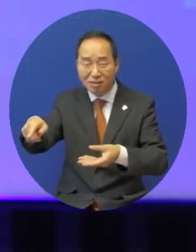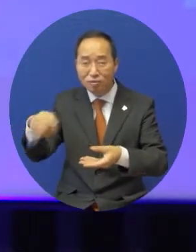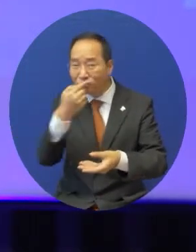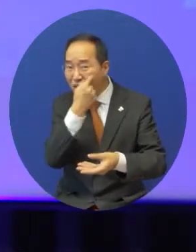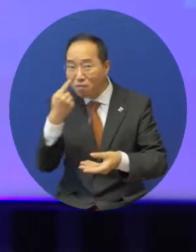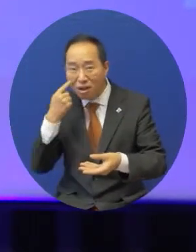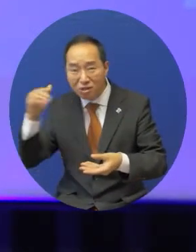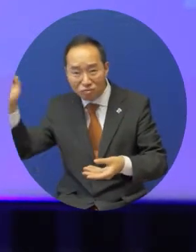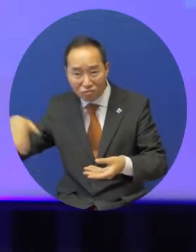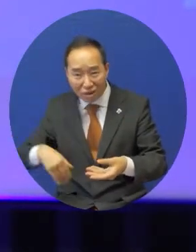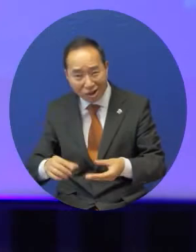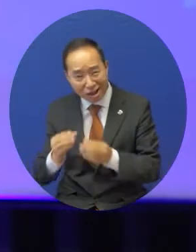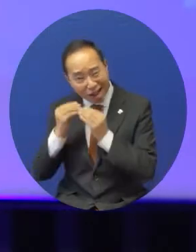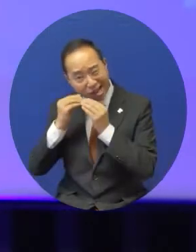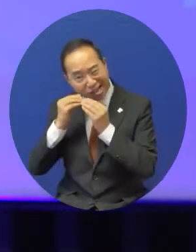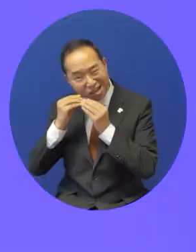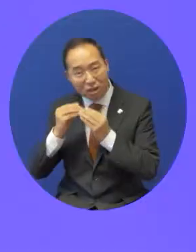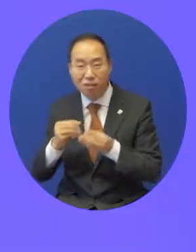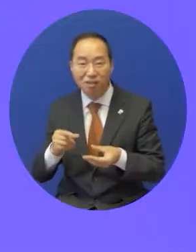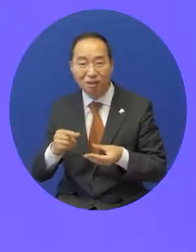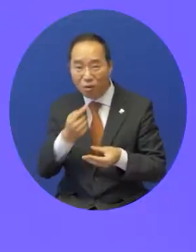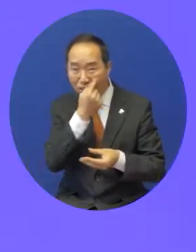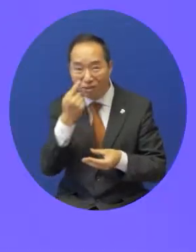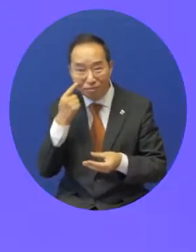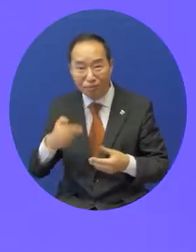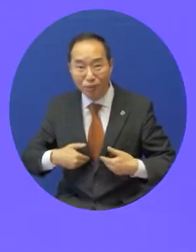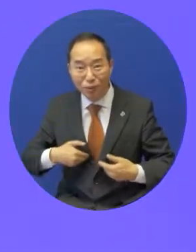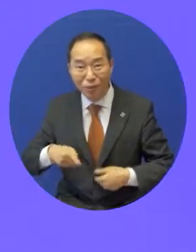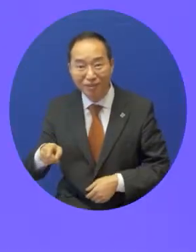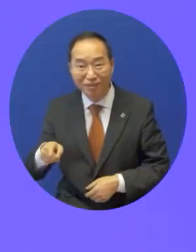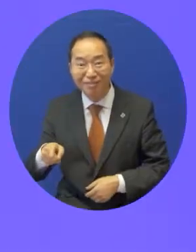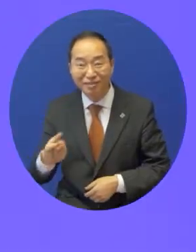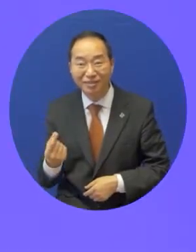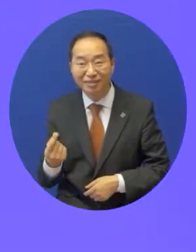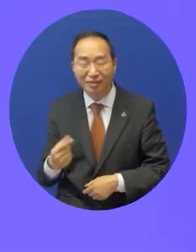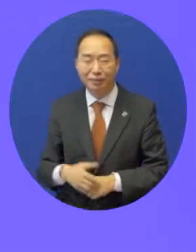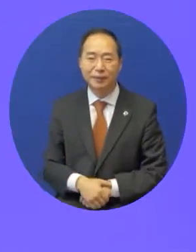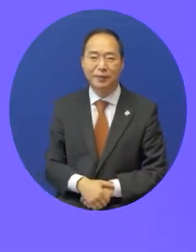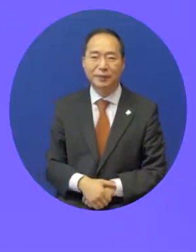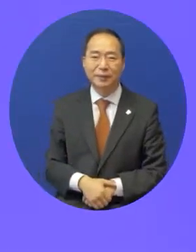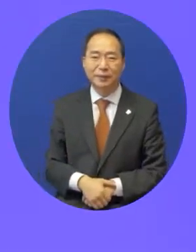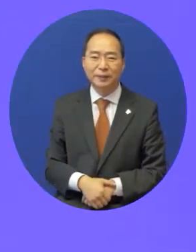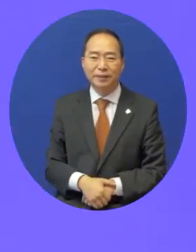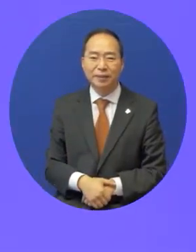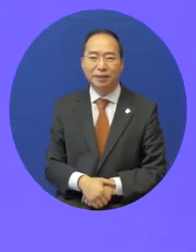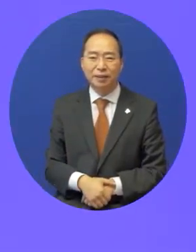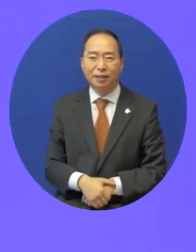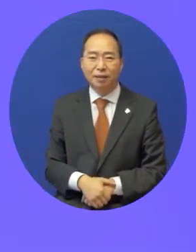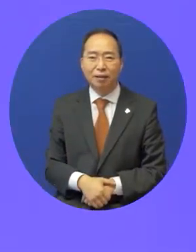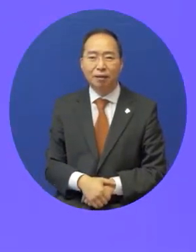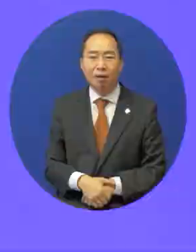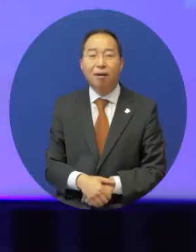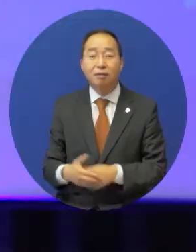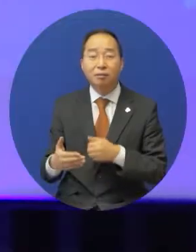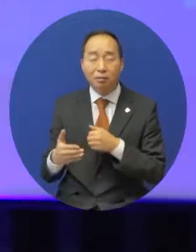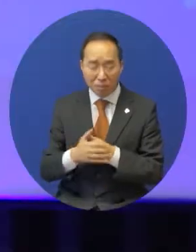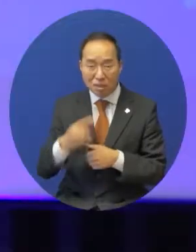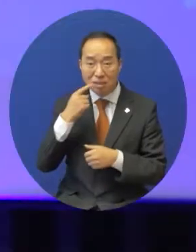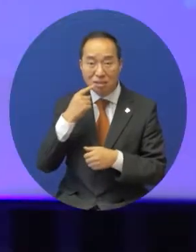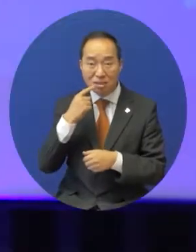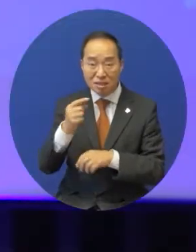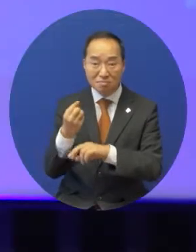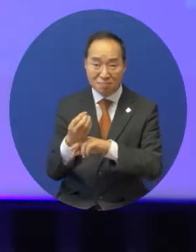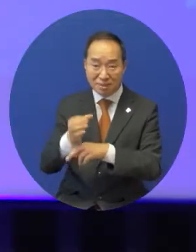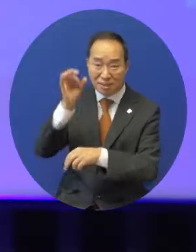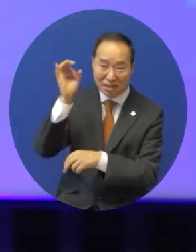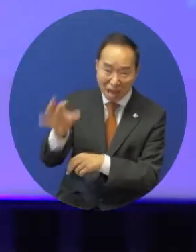누군가가 검증을 해줘야 되잖아요. 그래서 누구는 금바지에 받으면 이렇게 깨무는 그런 것도 보셨죠. 그래서